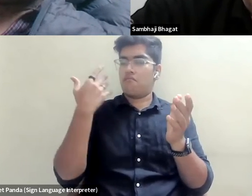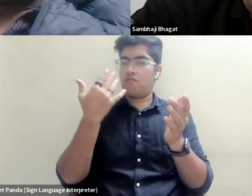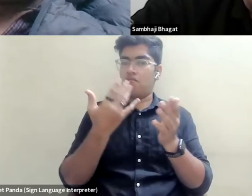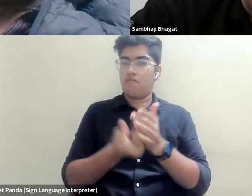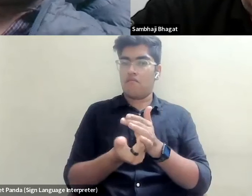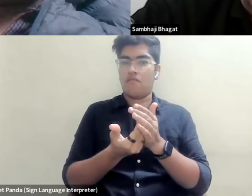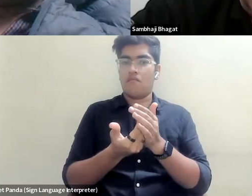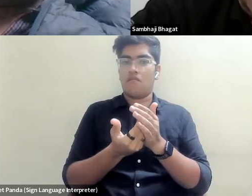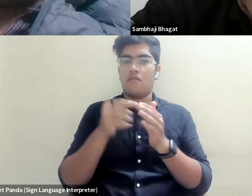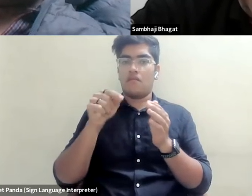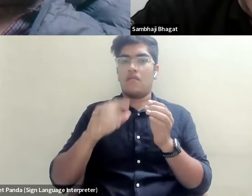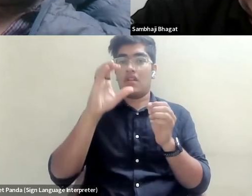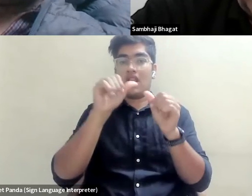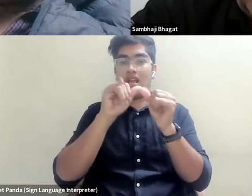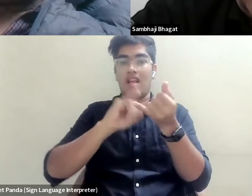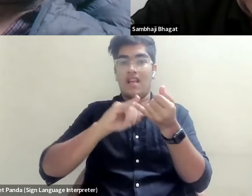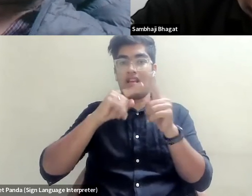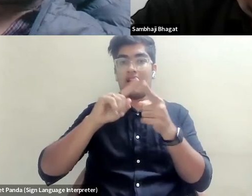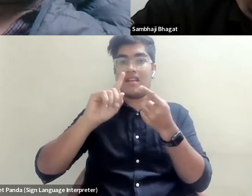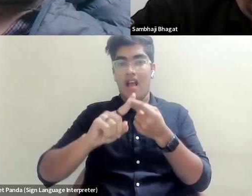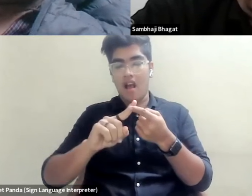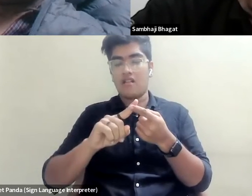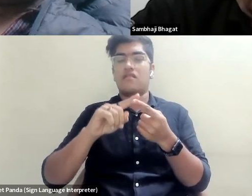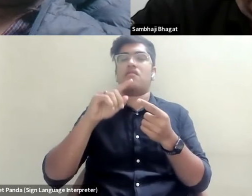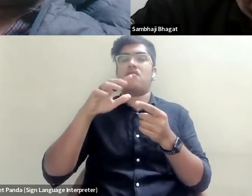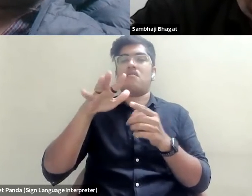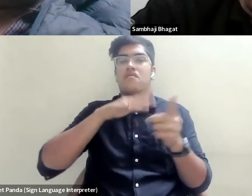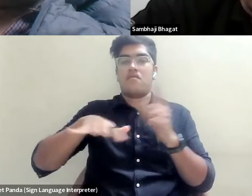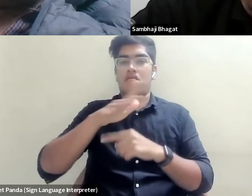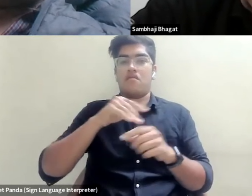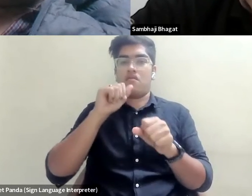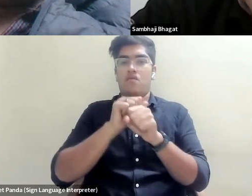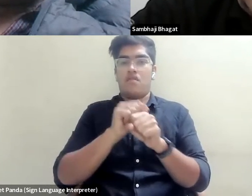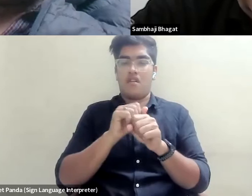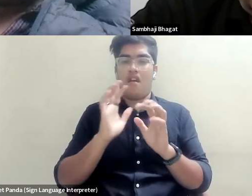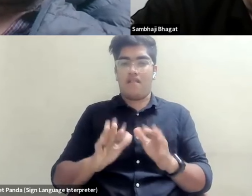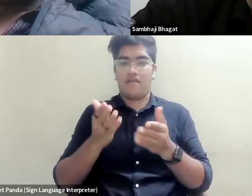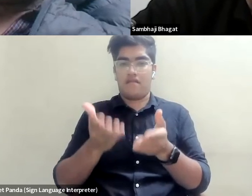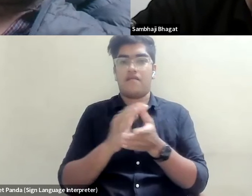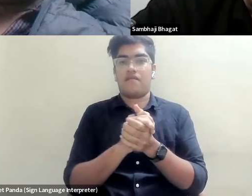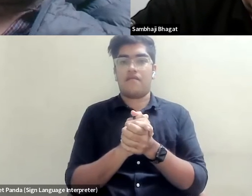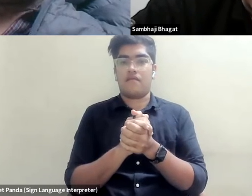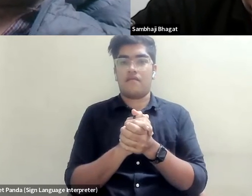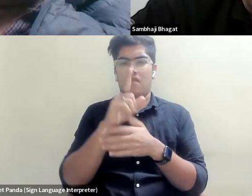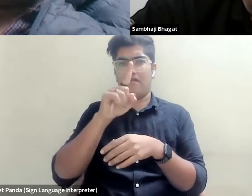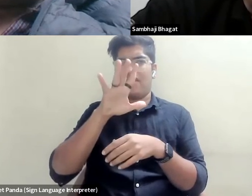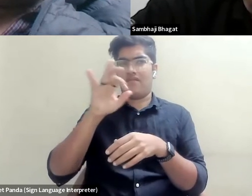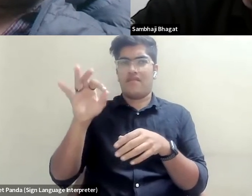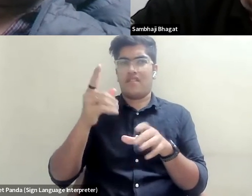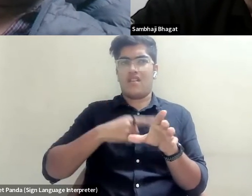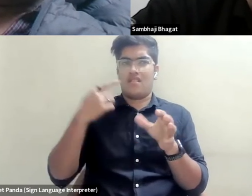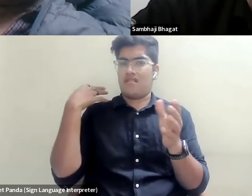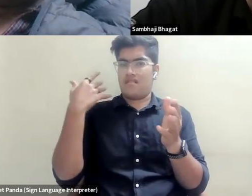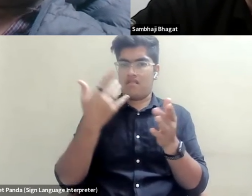एक कास्ट सोसाइटी, पहले तो वर्ण का सोसाइटी था, उसके बाद में 1500 साल से हम लोग एक